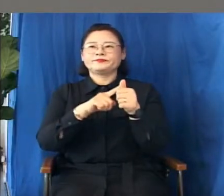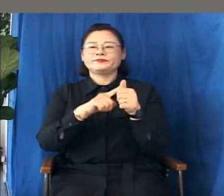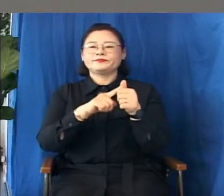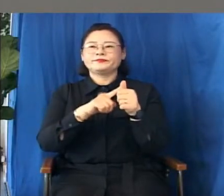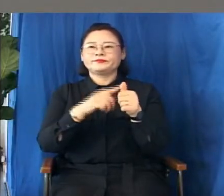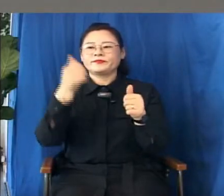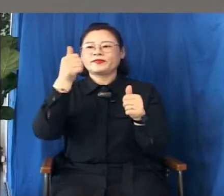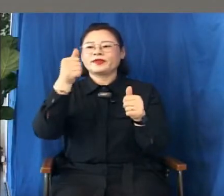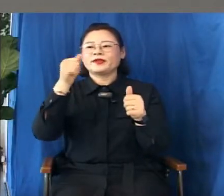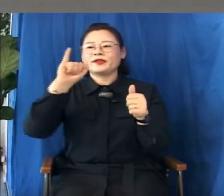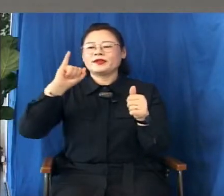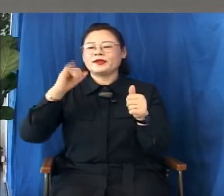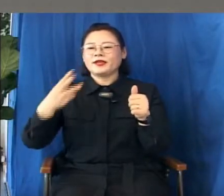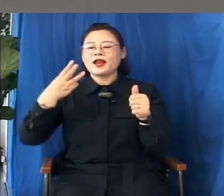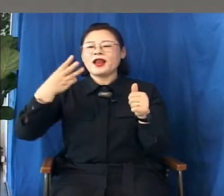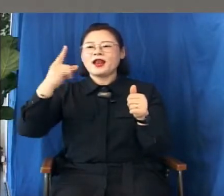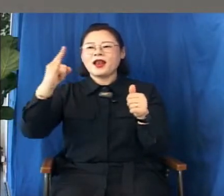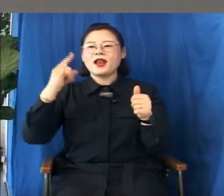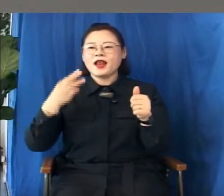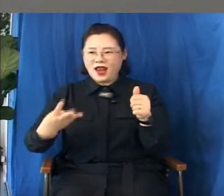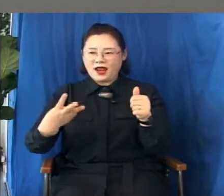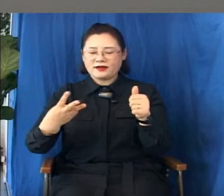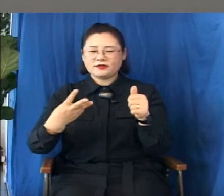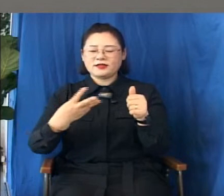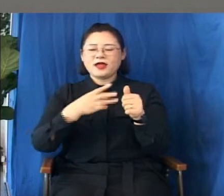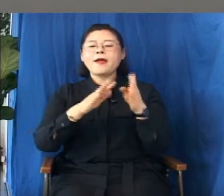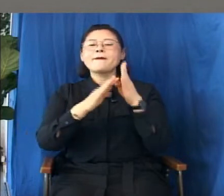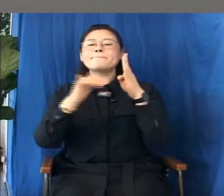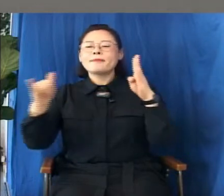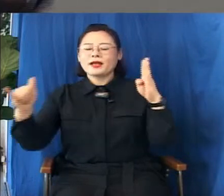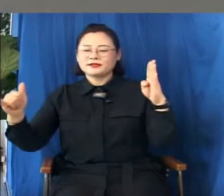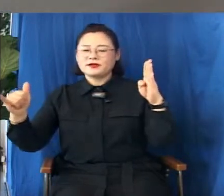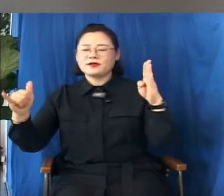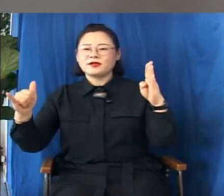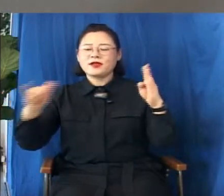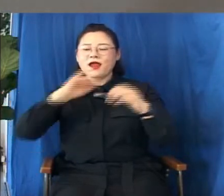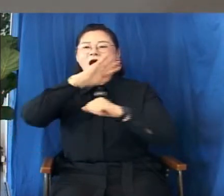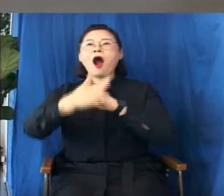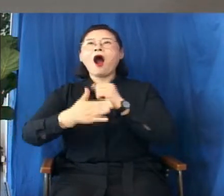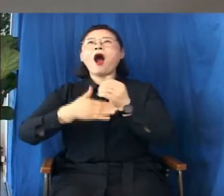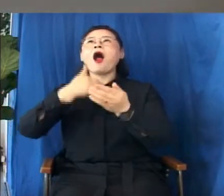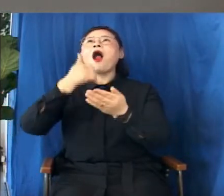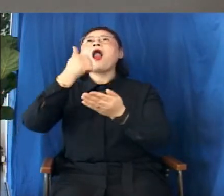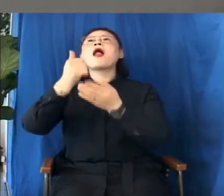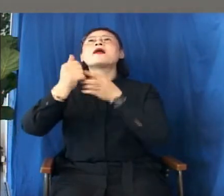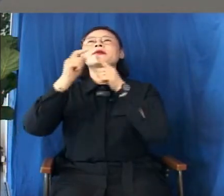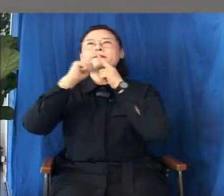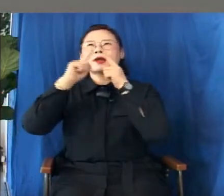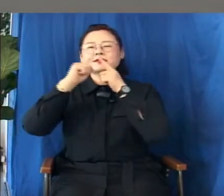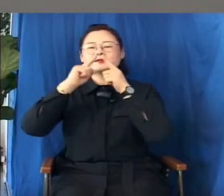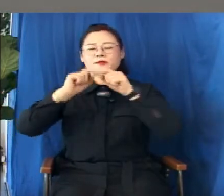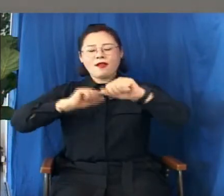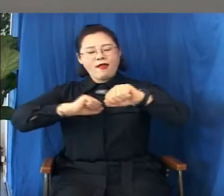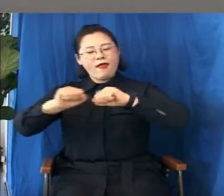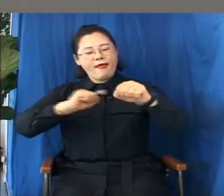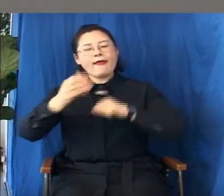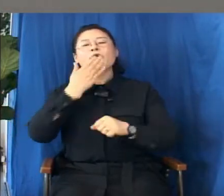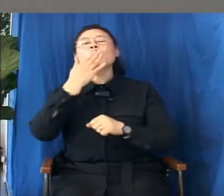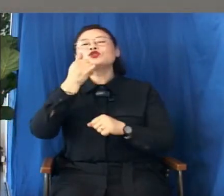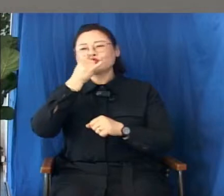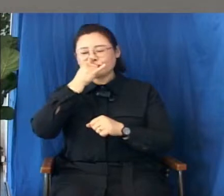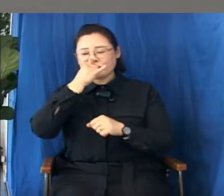그 백성들을 할 수 있도록 이만큼 높은 곳에 있으면 어렵지 않습니까? 그러니까